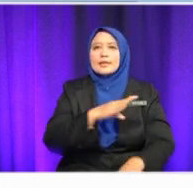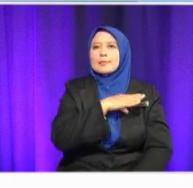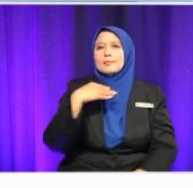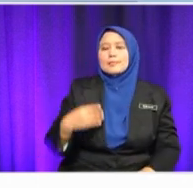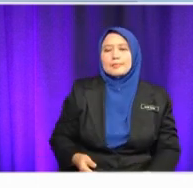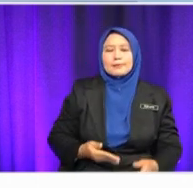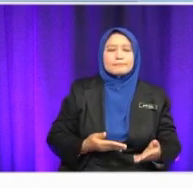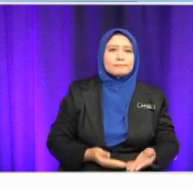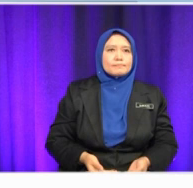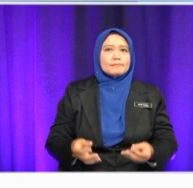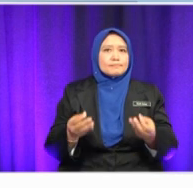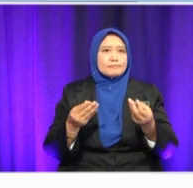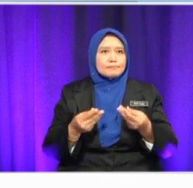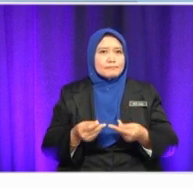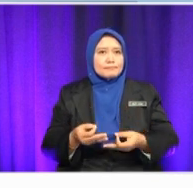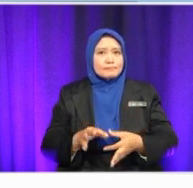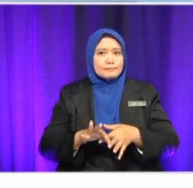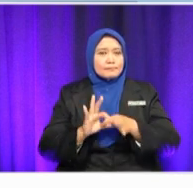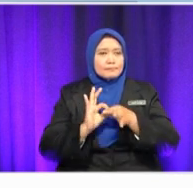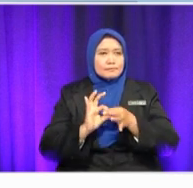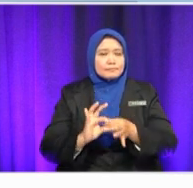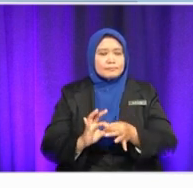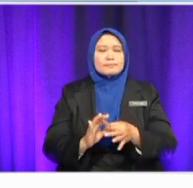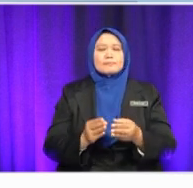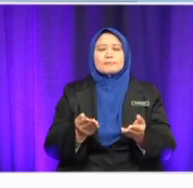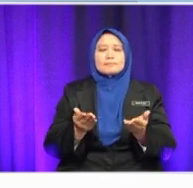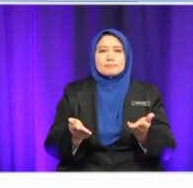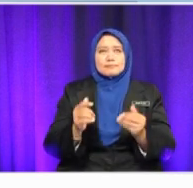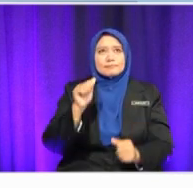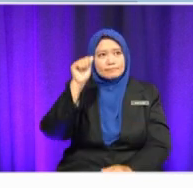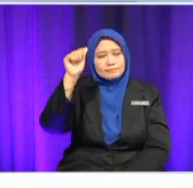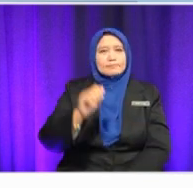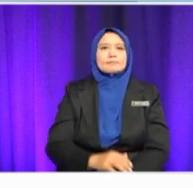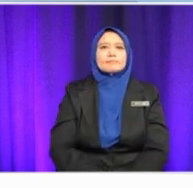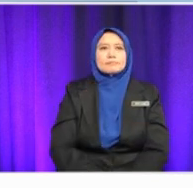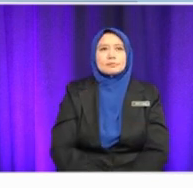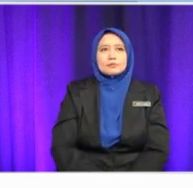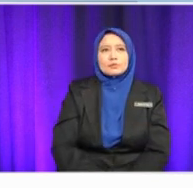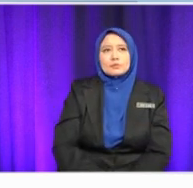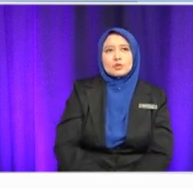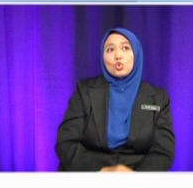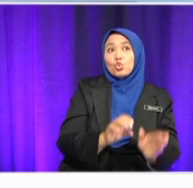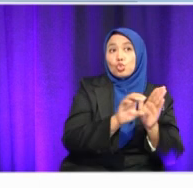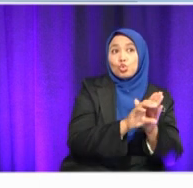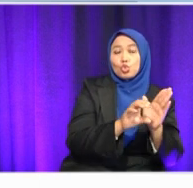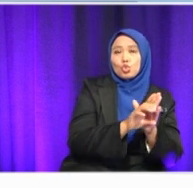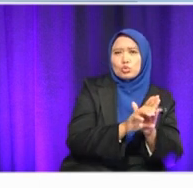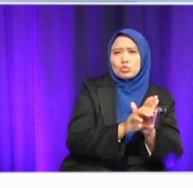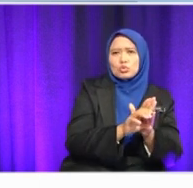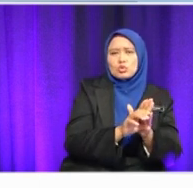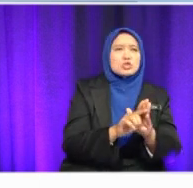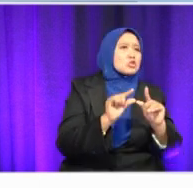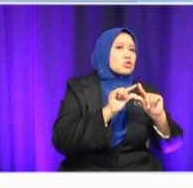ini contoh lah contoh soal kecakapan Oke contohnya segerombolan segerombolan